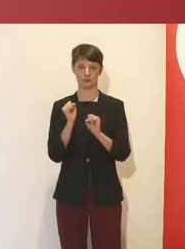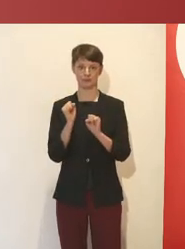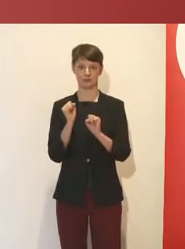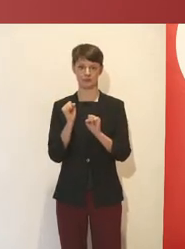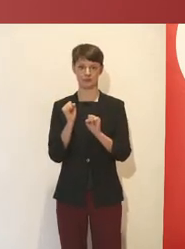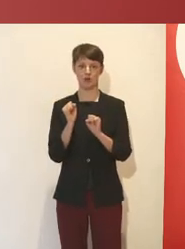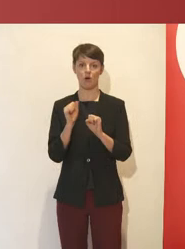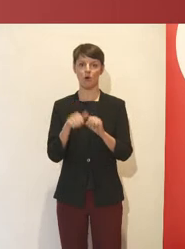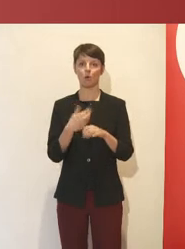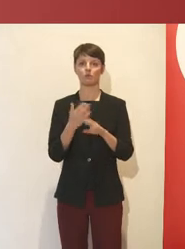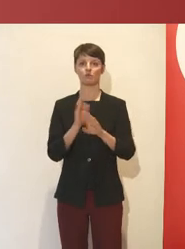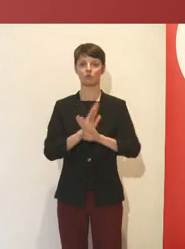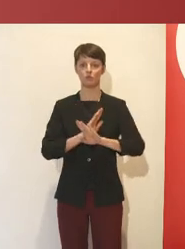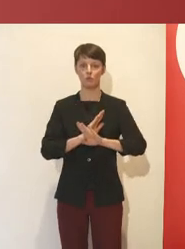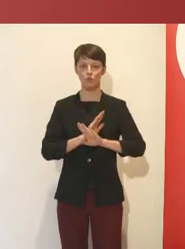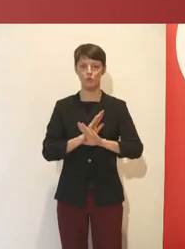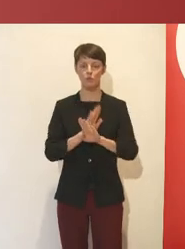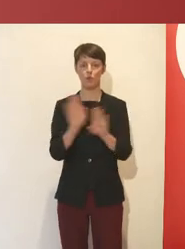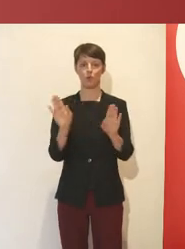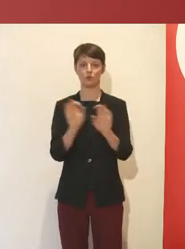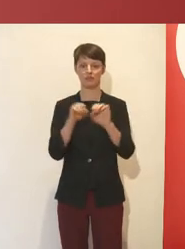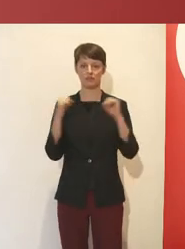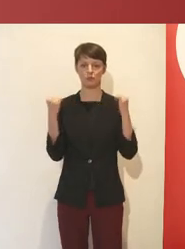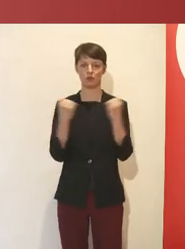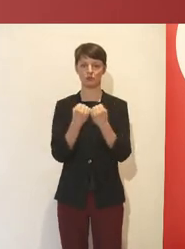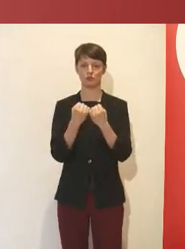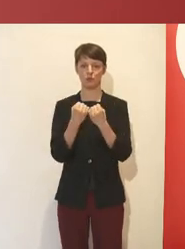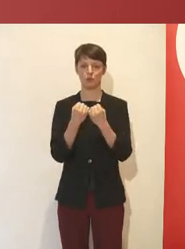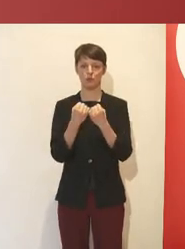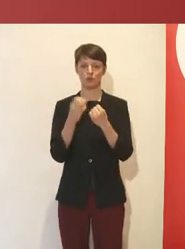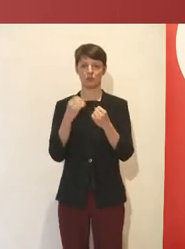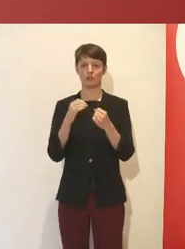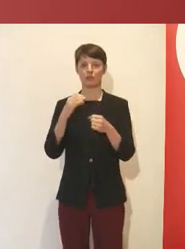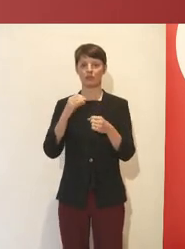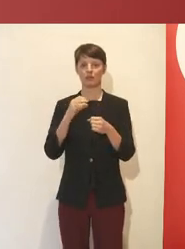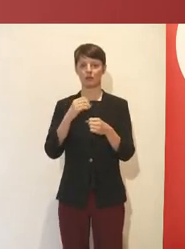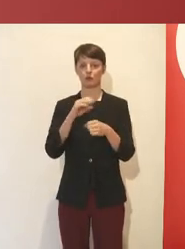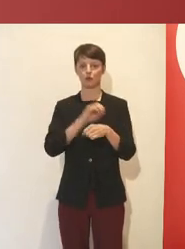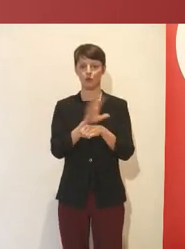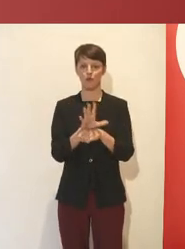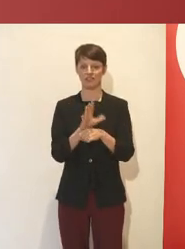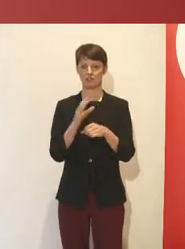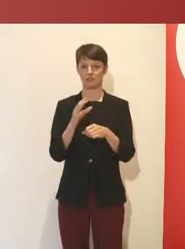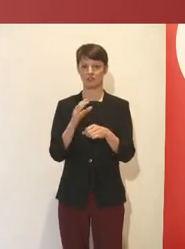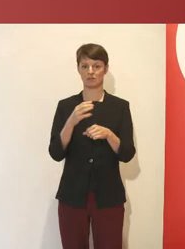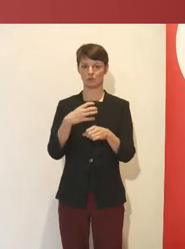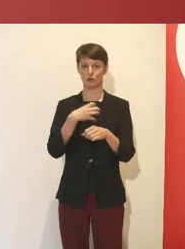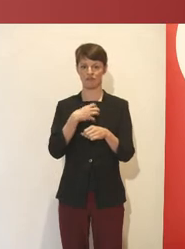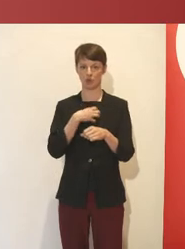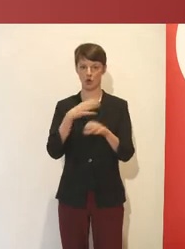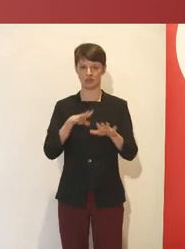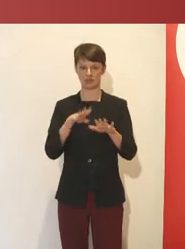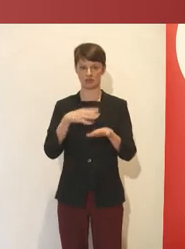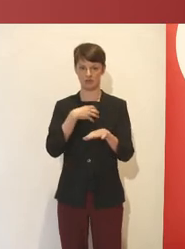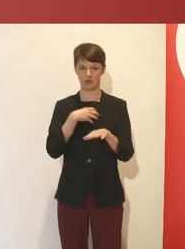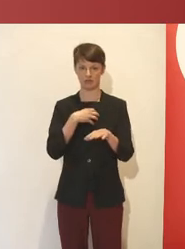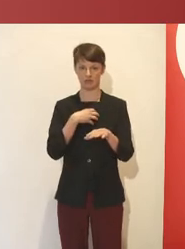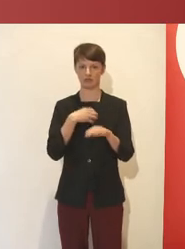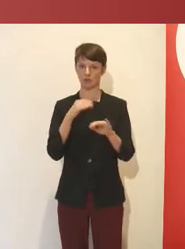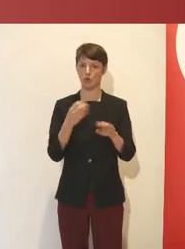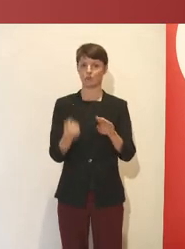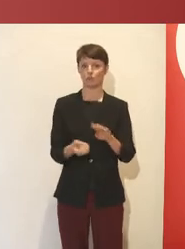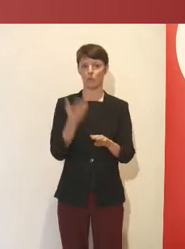ohne die ganze situation mit 19 in der wir stecken gar nicht so prominent in einem debatten